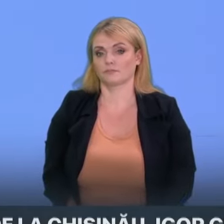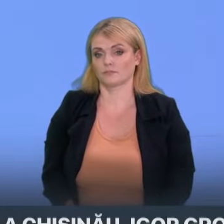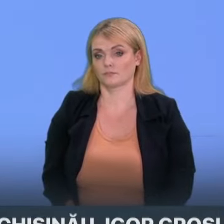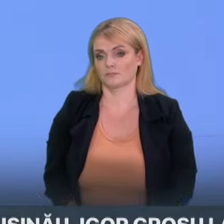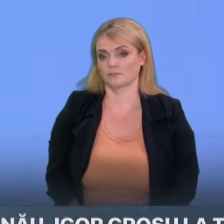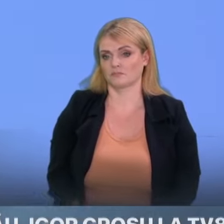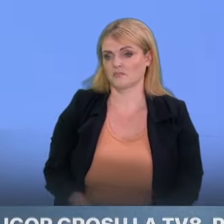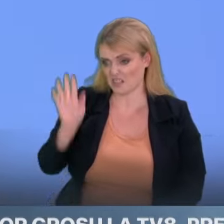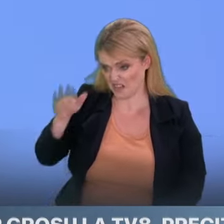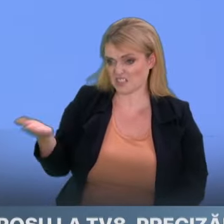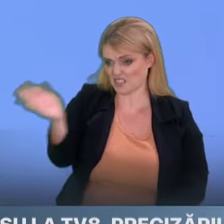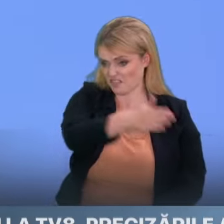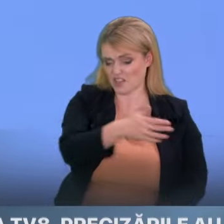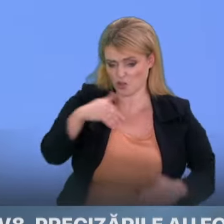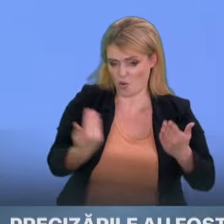Lăsați-l să vină, lăsați-l să...